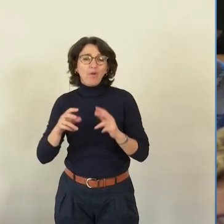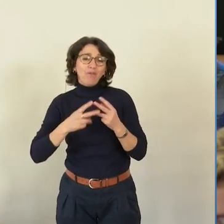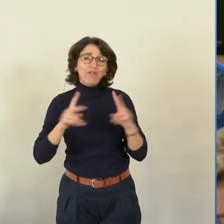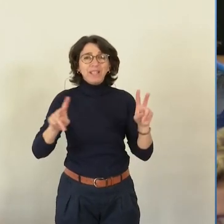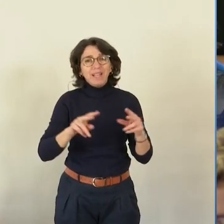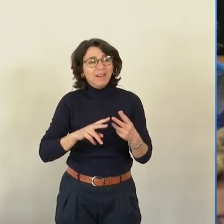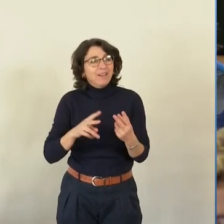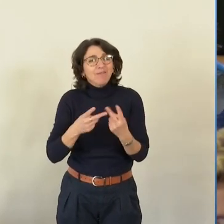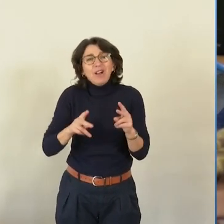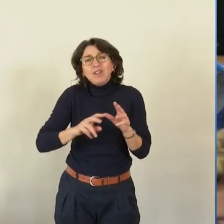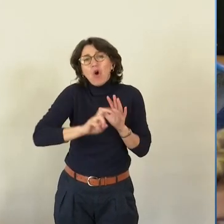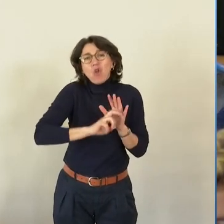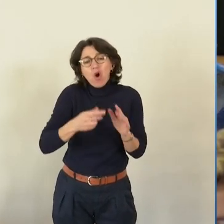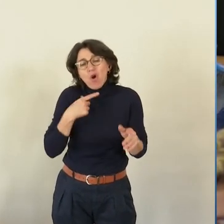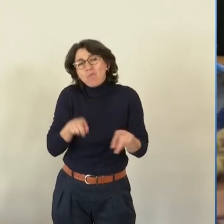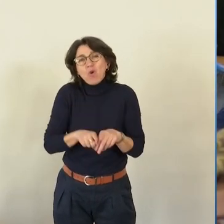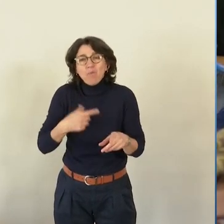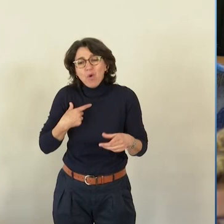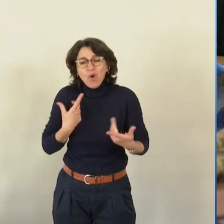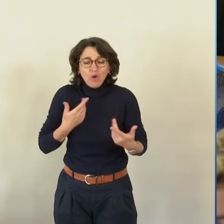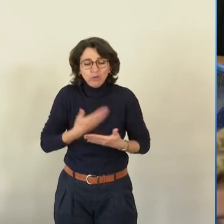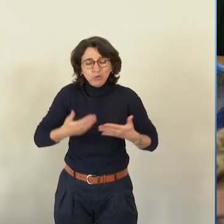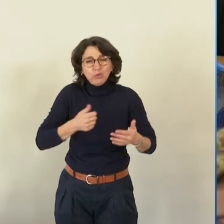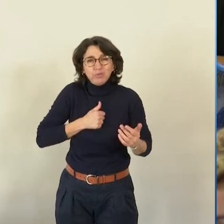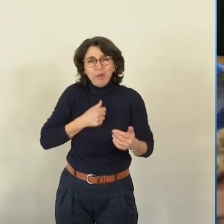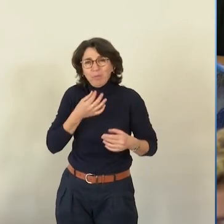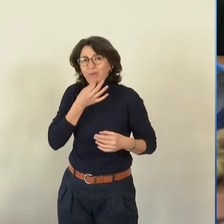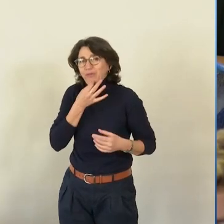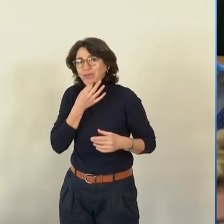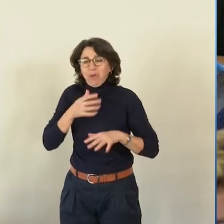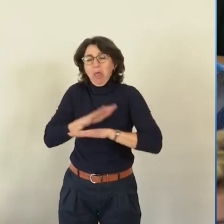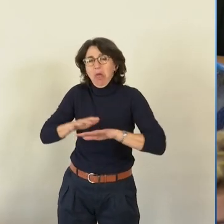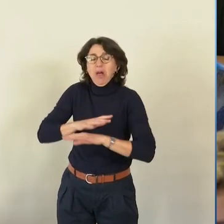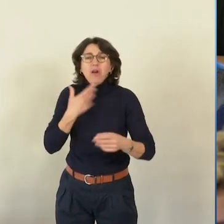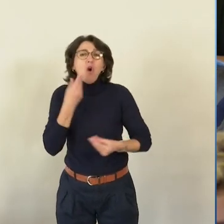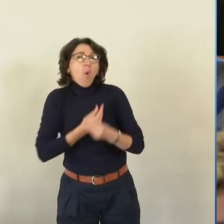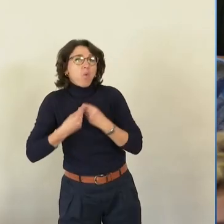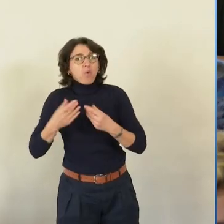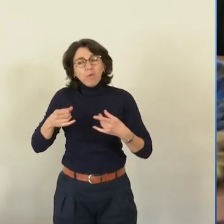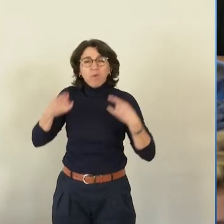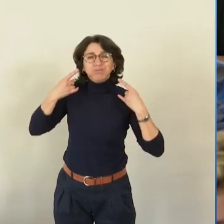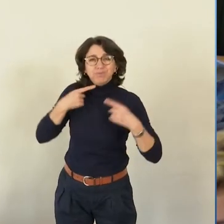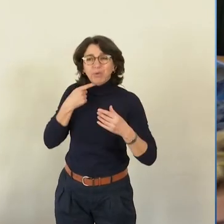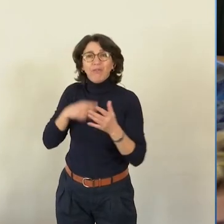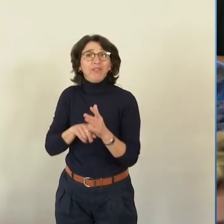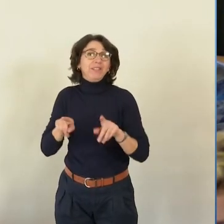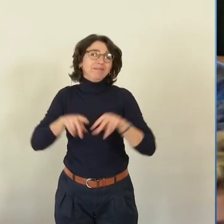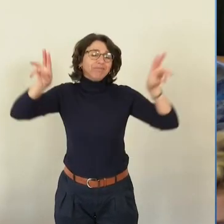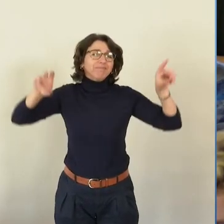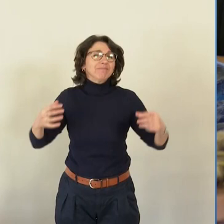pour soit pour régler des comptes à l'intérieur de la ville soit comme moyen d'une campagne nationale et nous pensons que